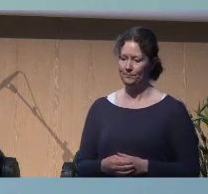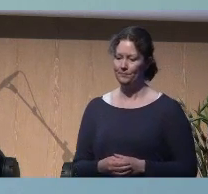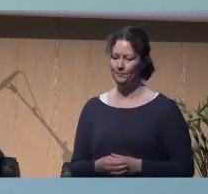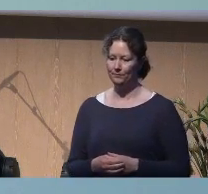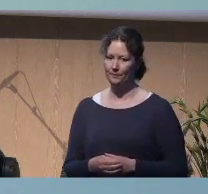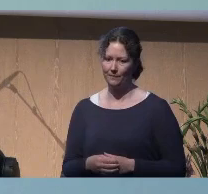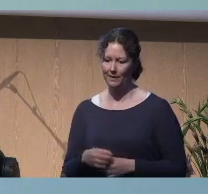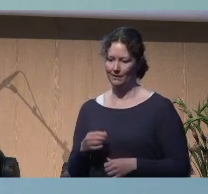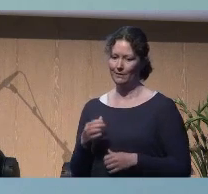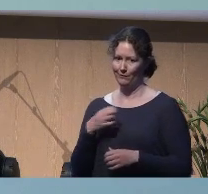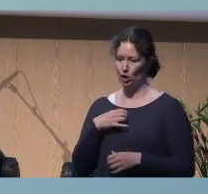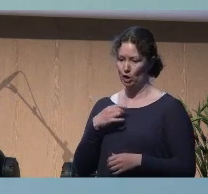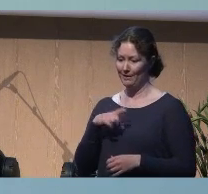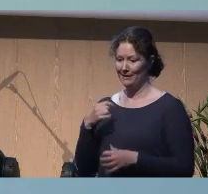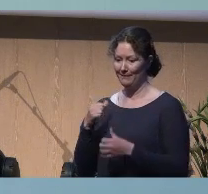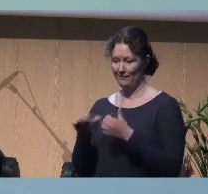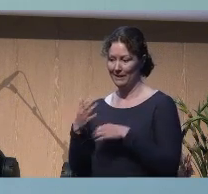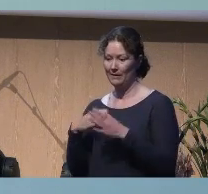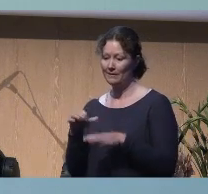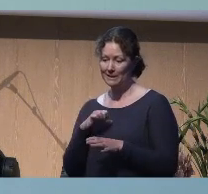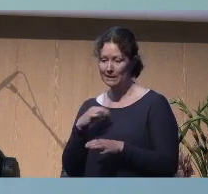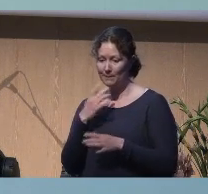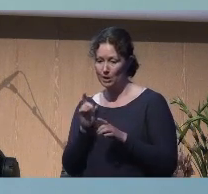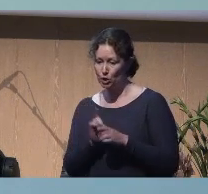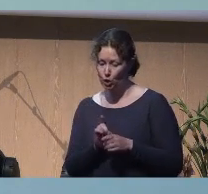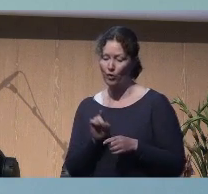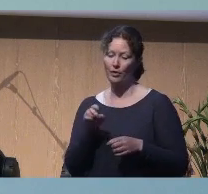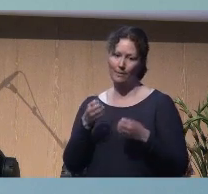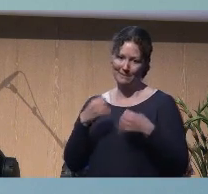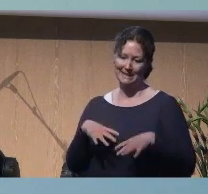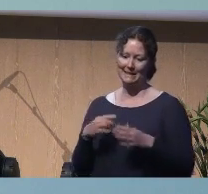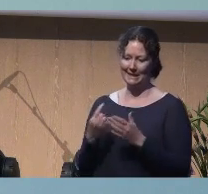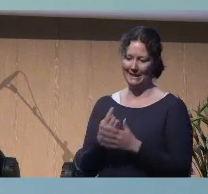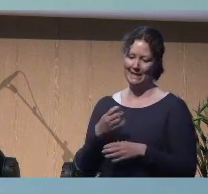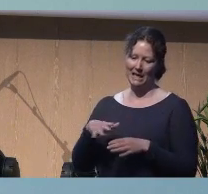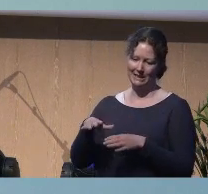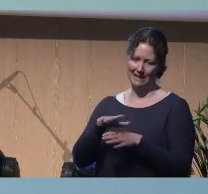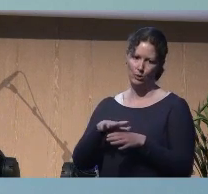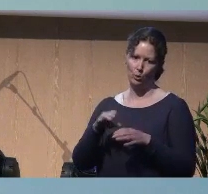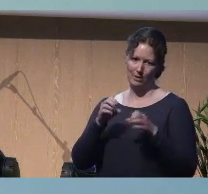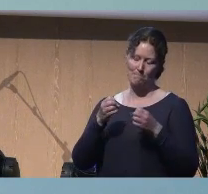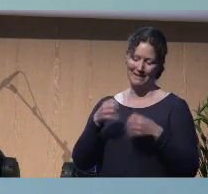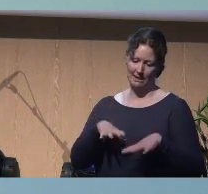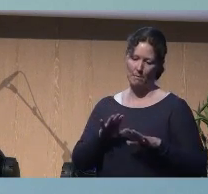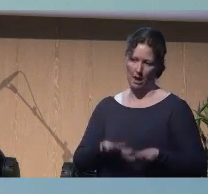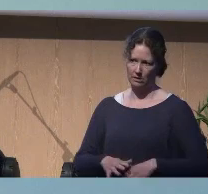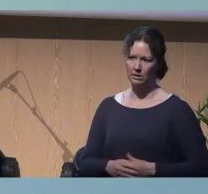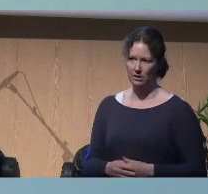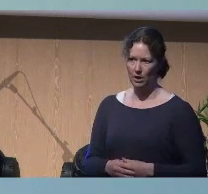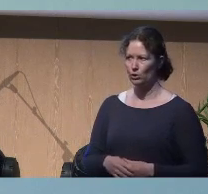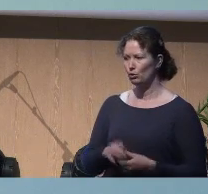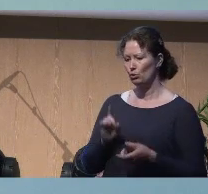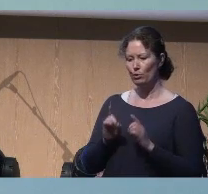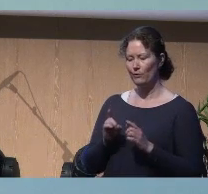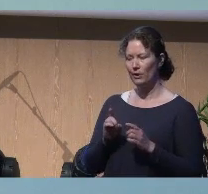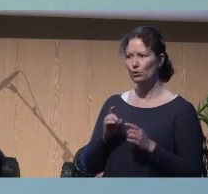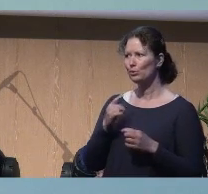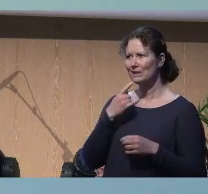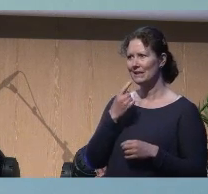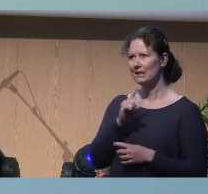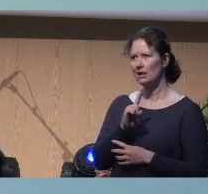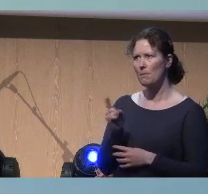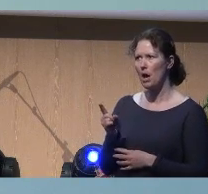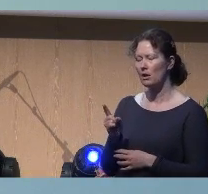vi frivilligheten, hvis det blir slik, så mister ideell sektor plass og rom, og man velger ikke, sier ikke bare at man